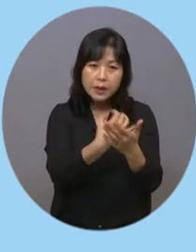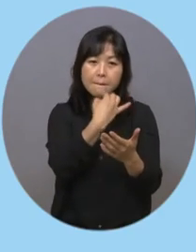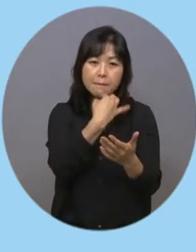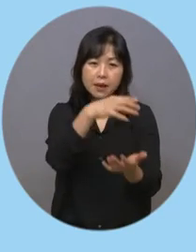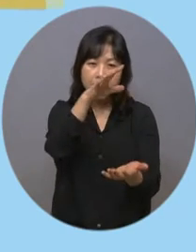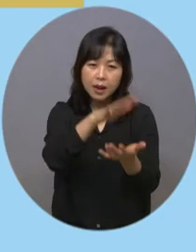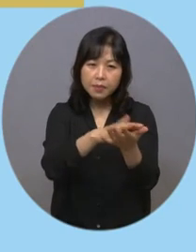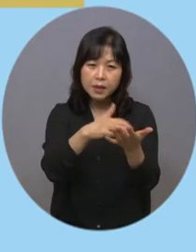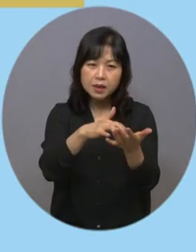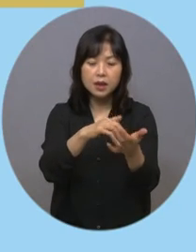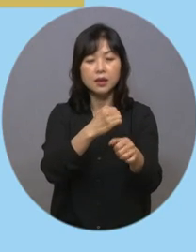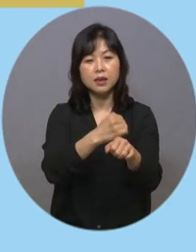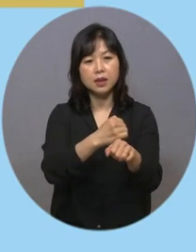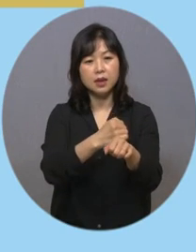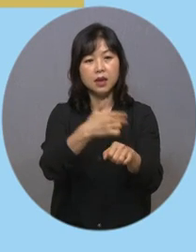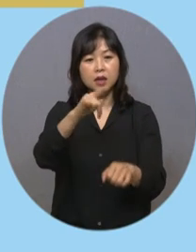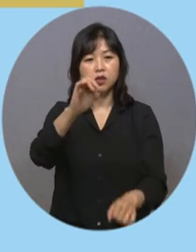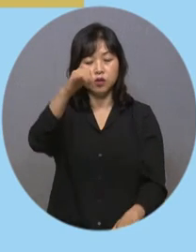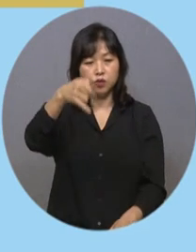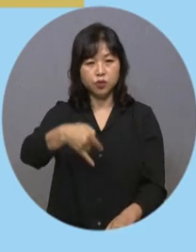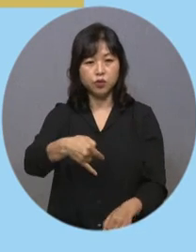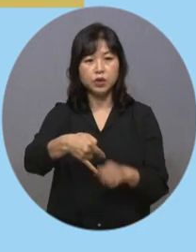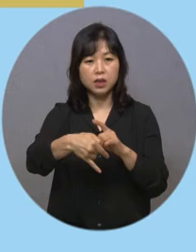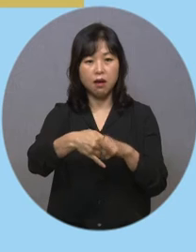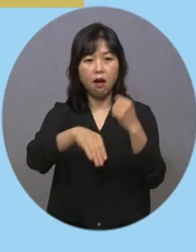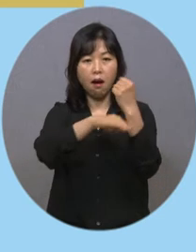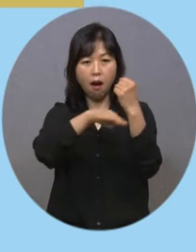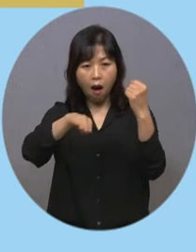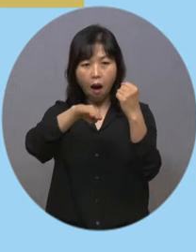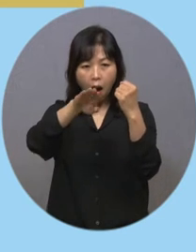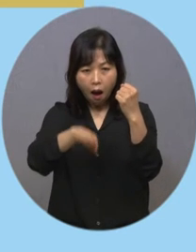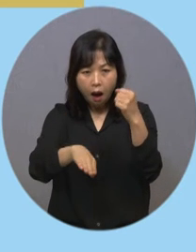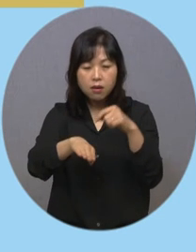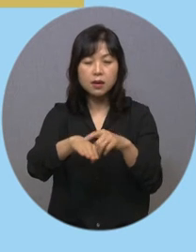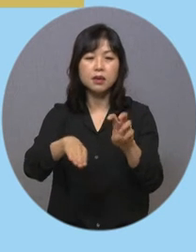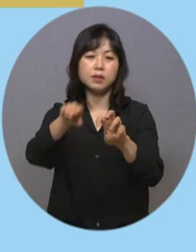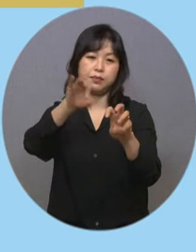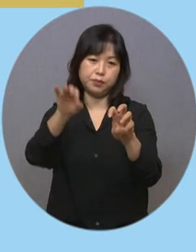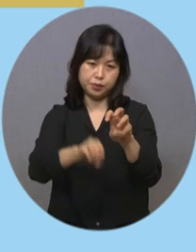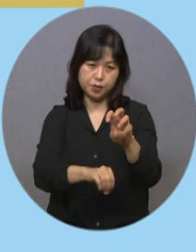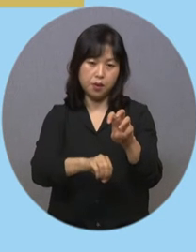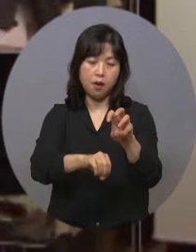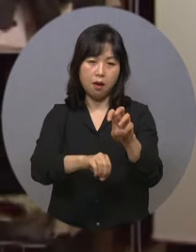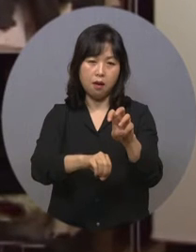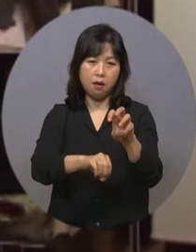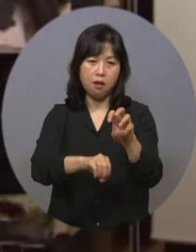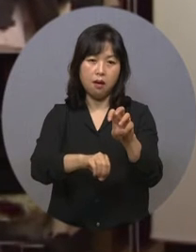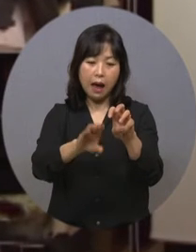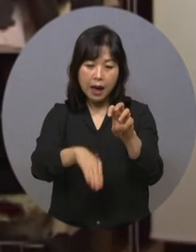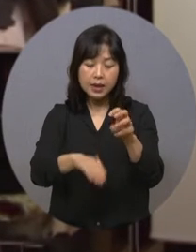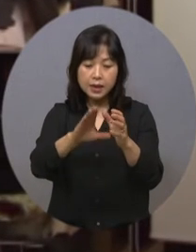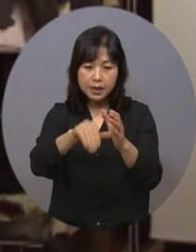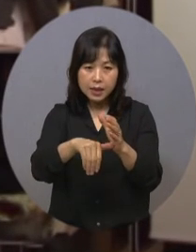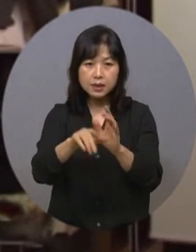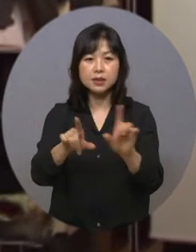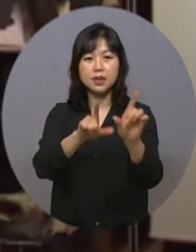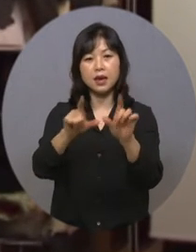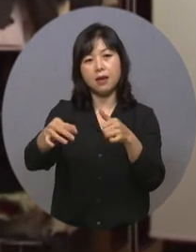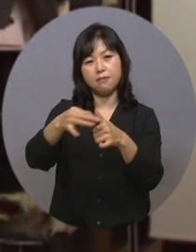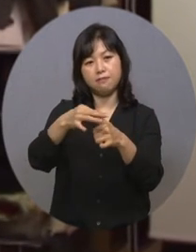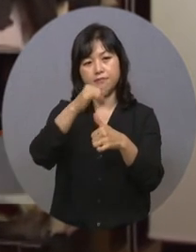기준 중위소득 30% 이하일 경우 생계 급여를 받을 수 있습니다 복지 보는 올해